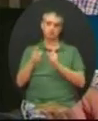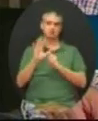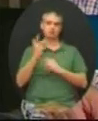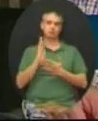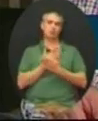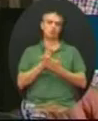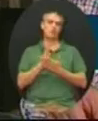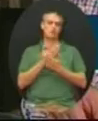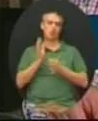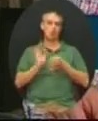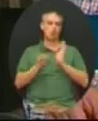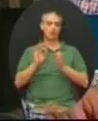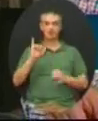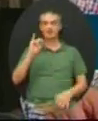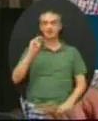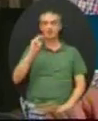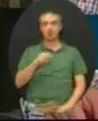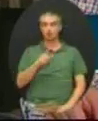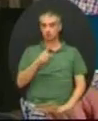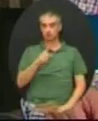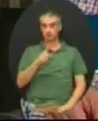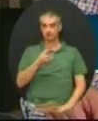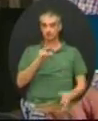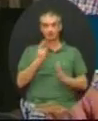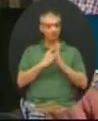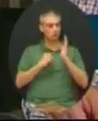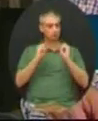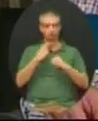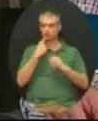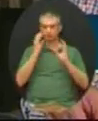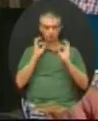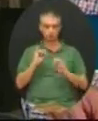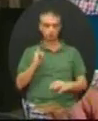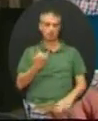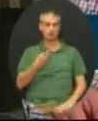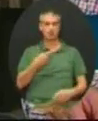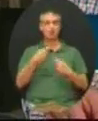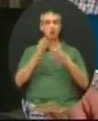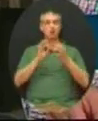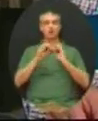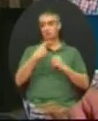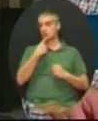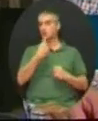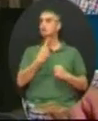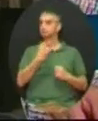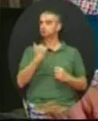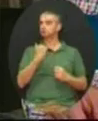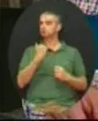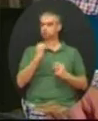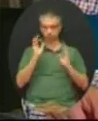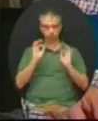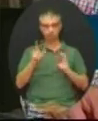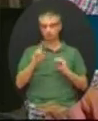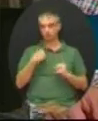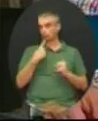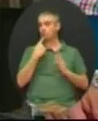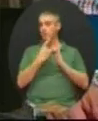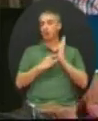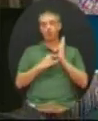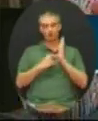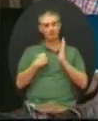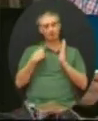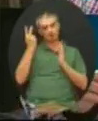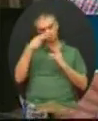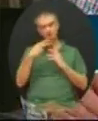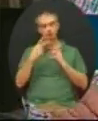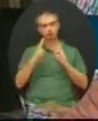קובע עורך דין ינון שאסור, והחוק היסוד אומר במפורש שכן. עורך דין ינון מצטט את החוק ואומר, נכון שבמפורש זה מה שאומר החוק, אבל אני מפרש אותו